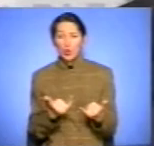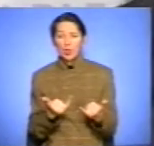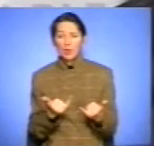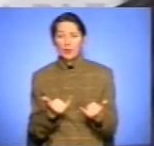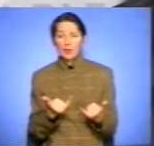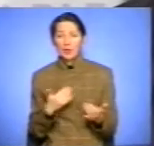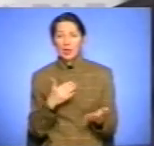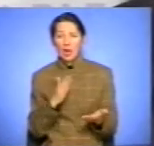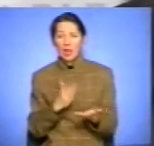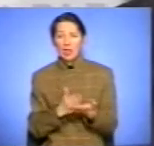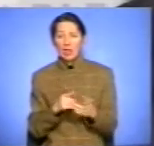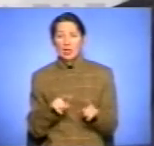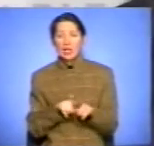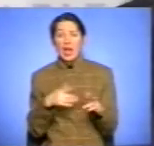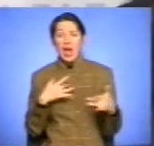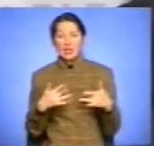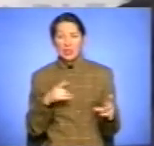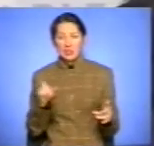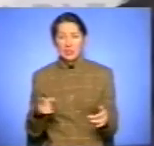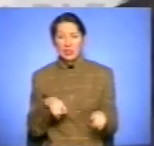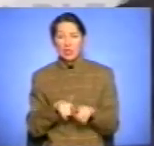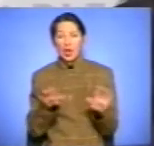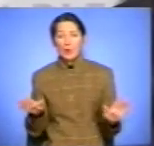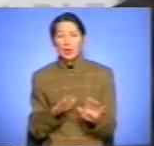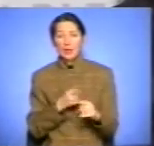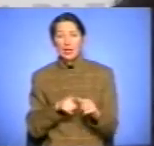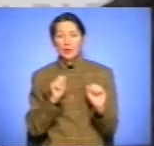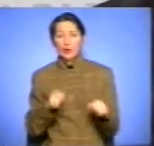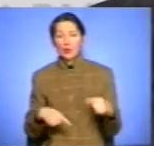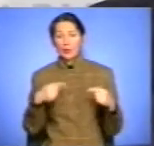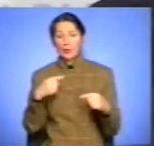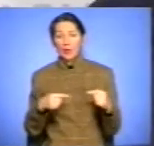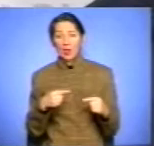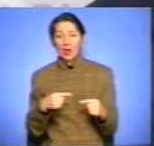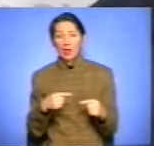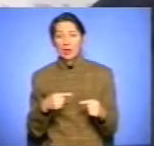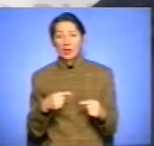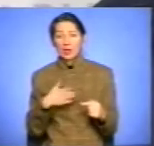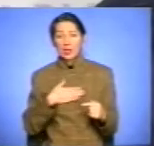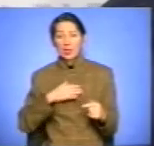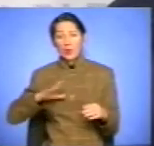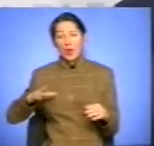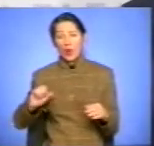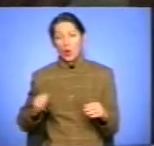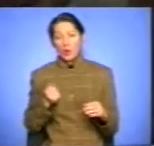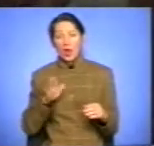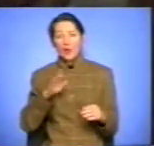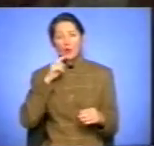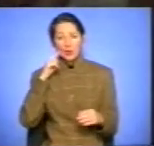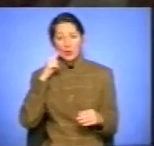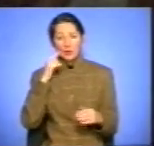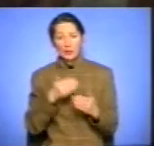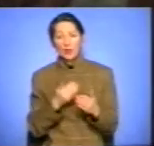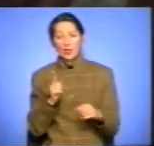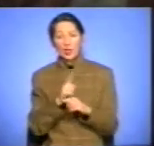я є такі артисти такі музиканти такі можуть посперечатися на По крайній мірі з нашими колегами в Росії від